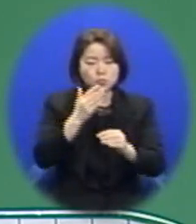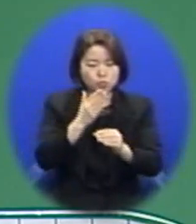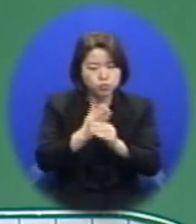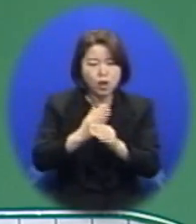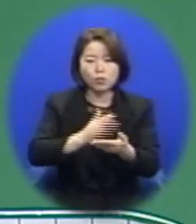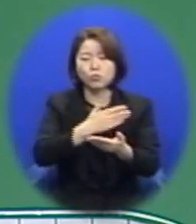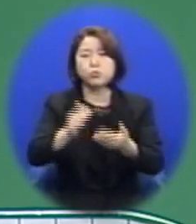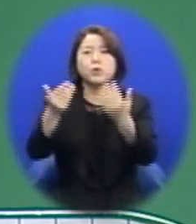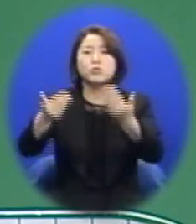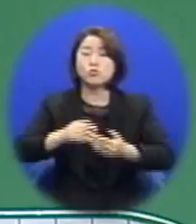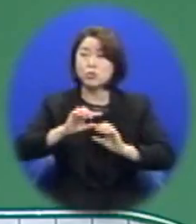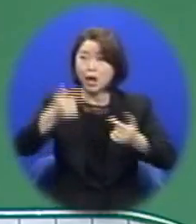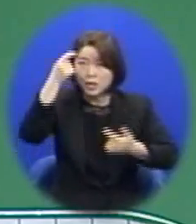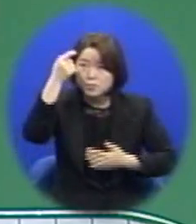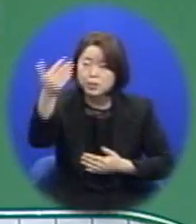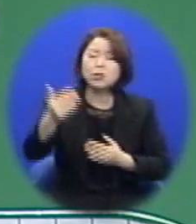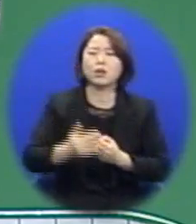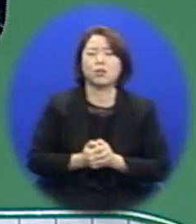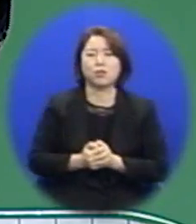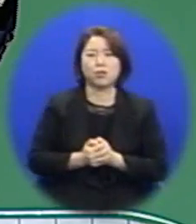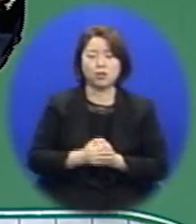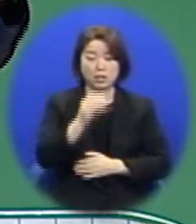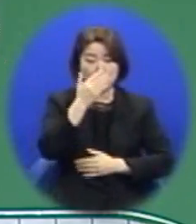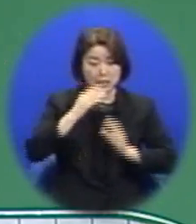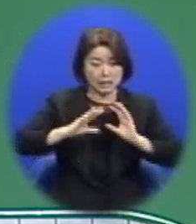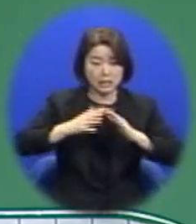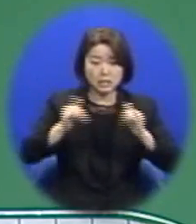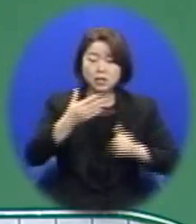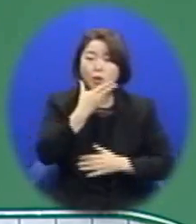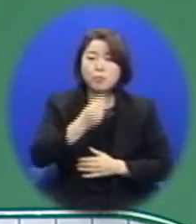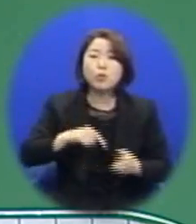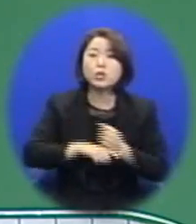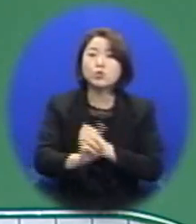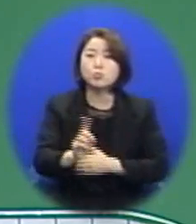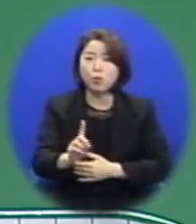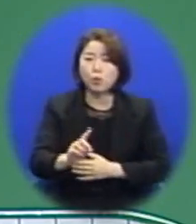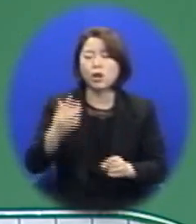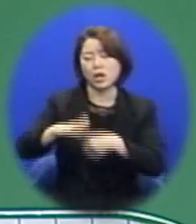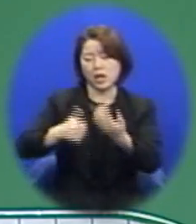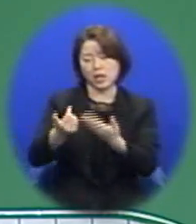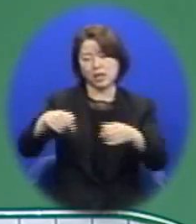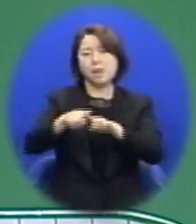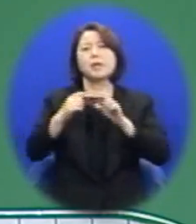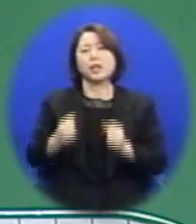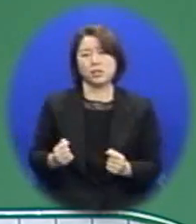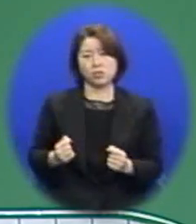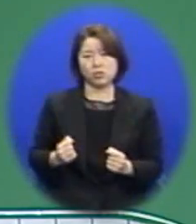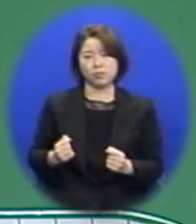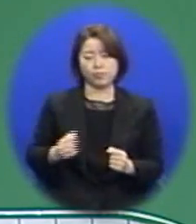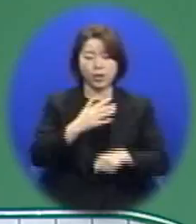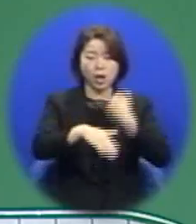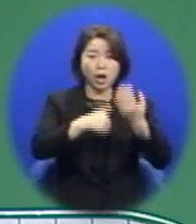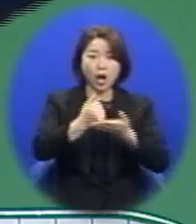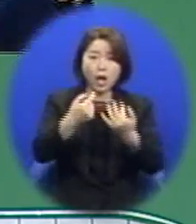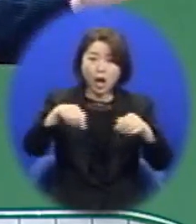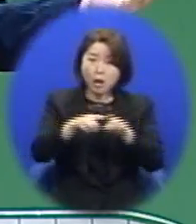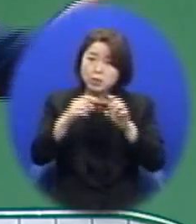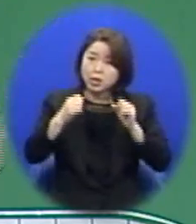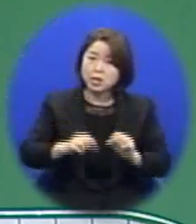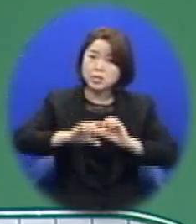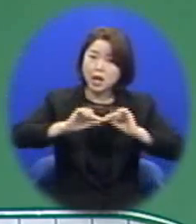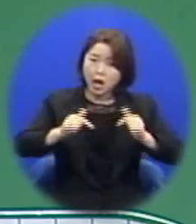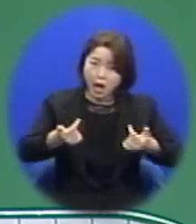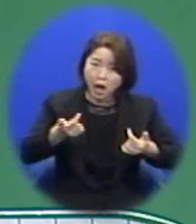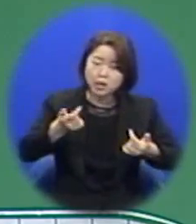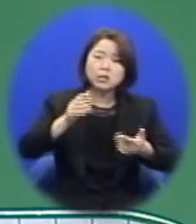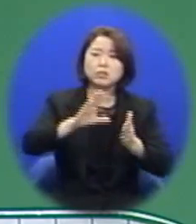아니니까. 이스라엘이 복이 있는 이유가 뭡니까? 하나님이 함께 하시는 거죠. 하나님이 함께 하지 않으시는데 가나안 땅이